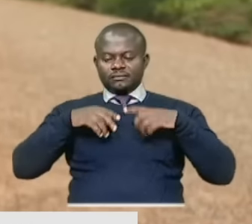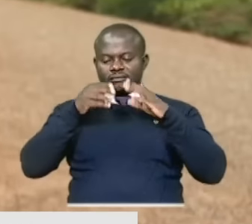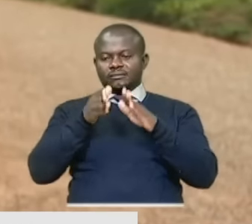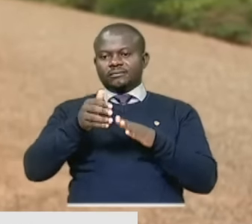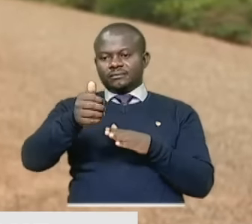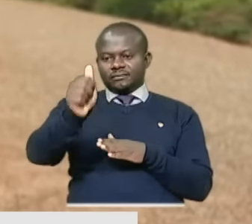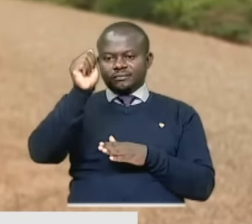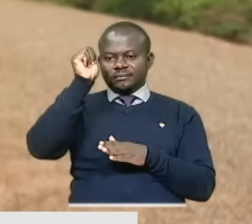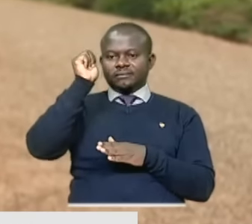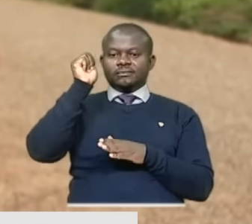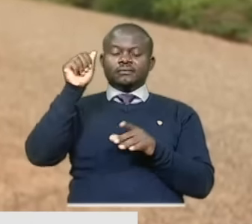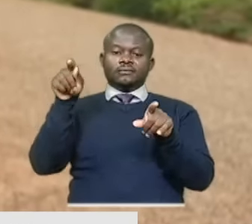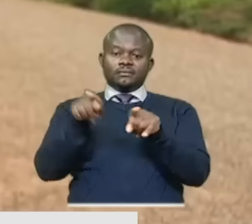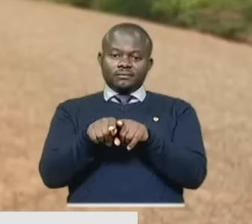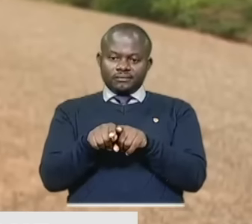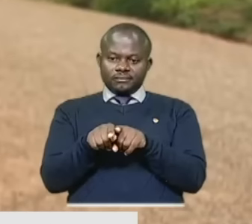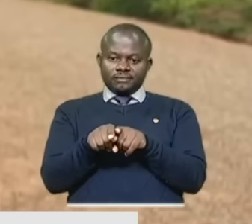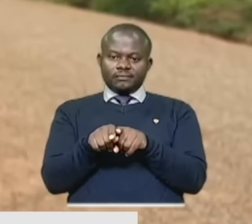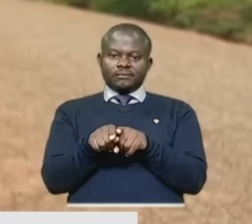cyiwe nk'uko